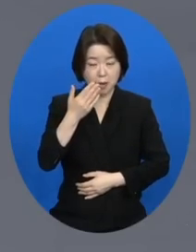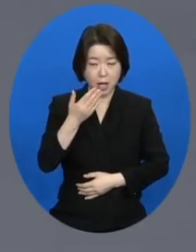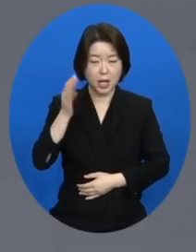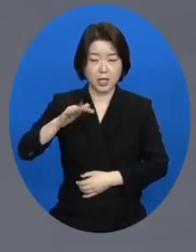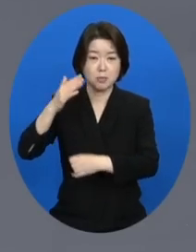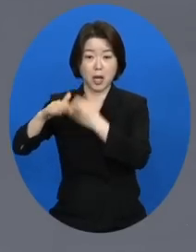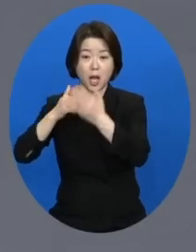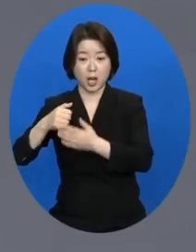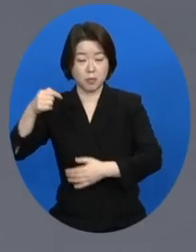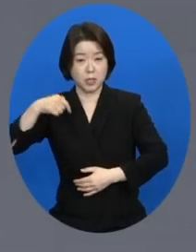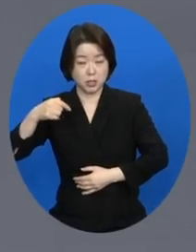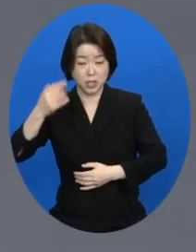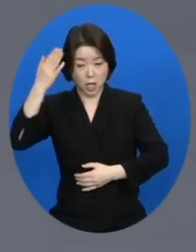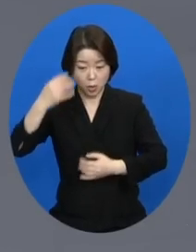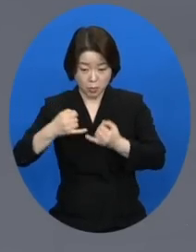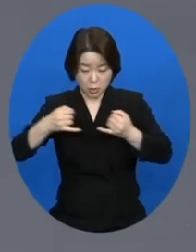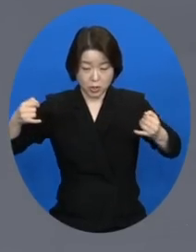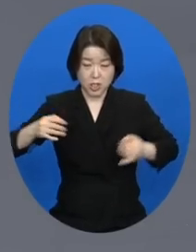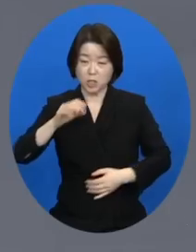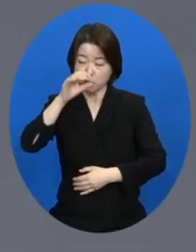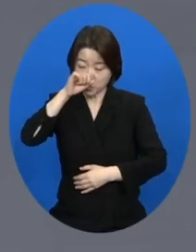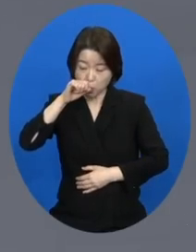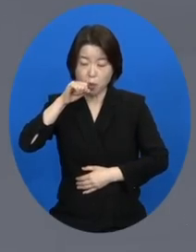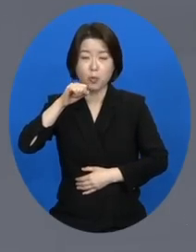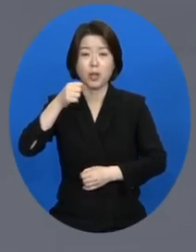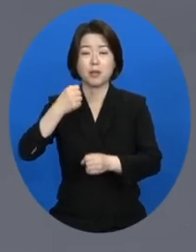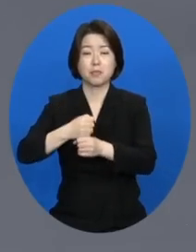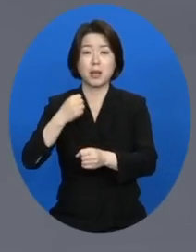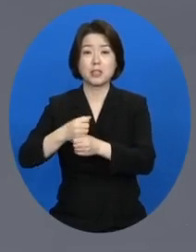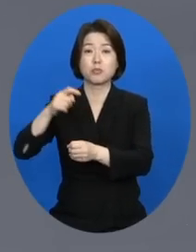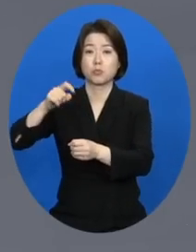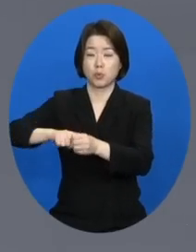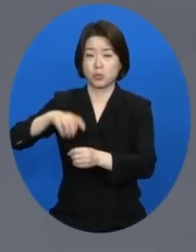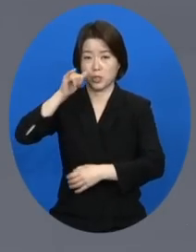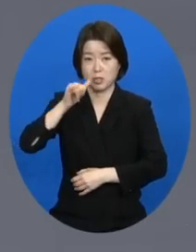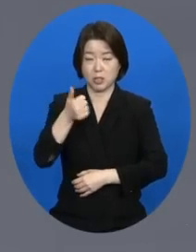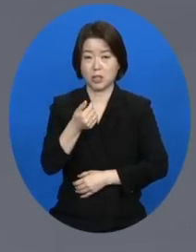의도로 쓰셨다라는 것입니다. 이것이 하샤브예요.